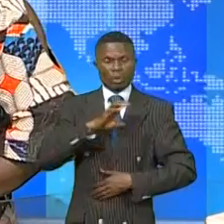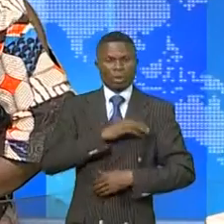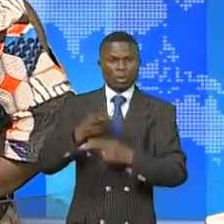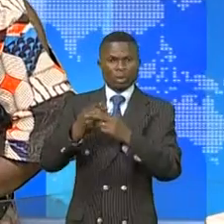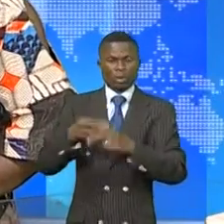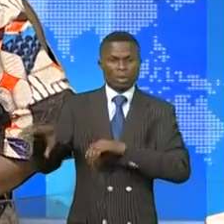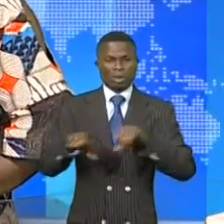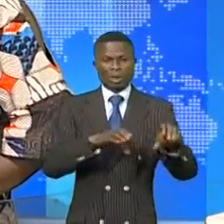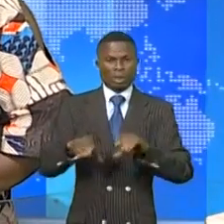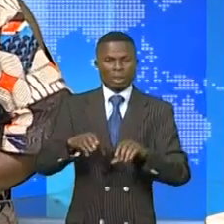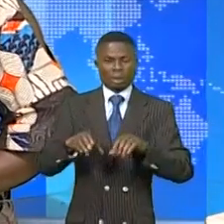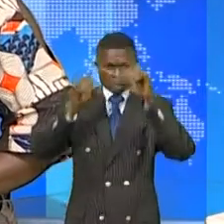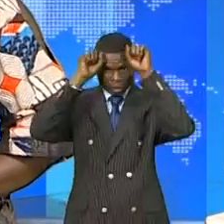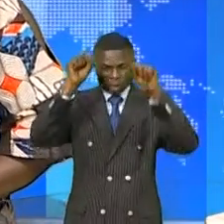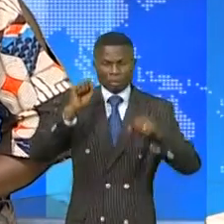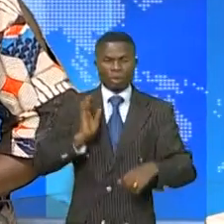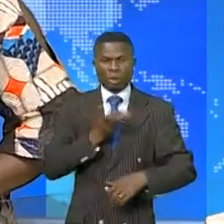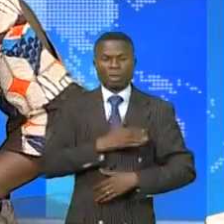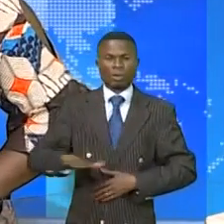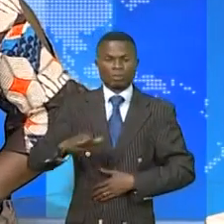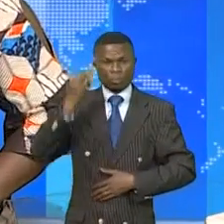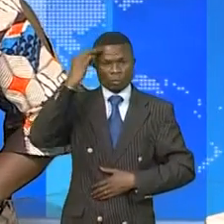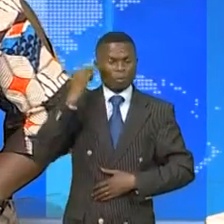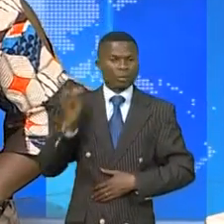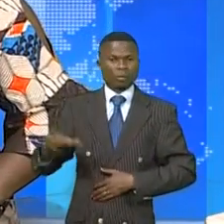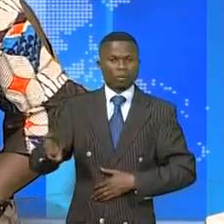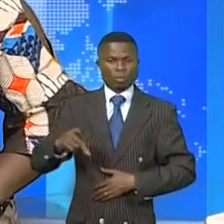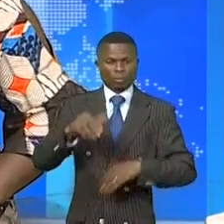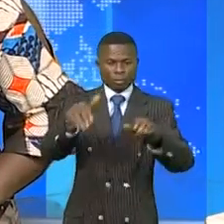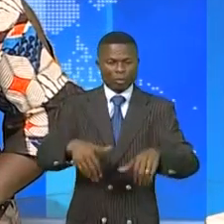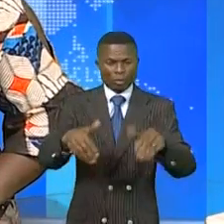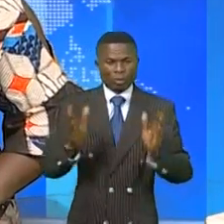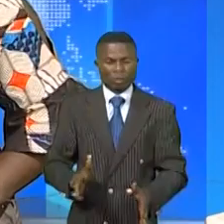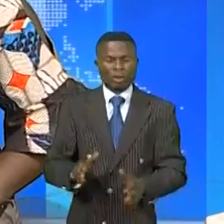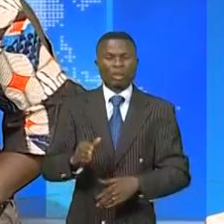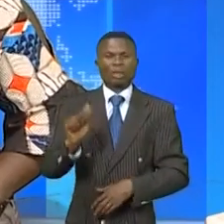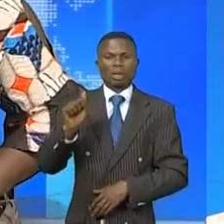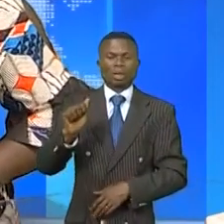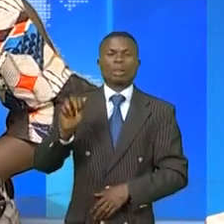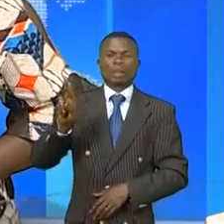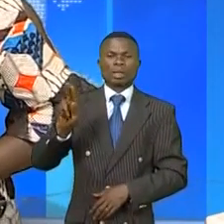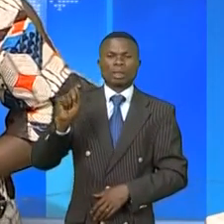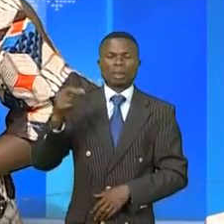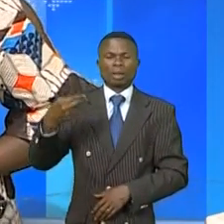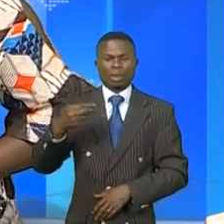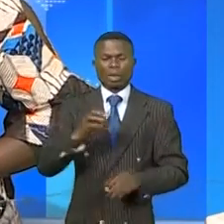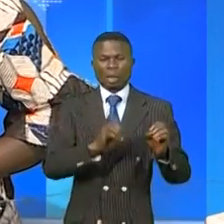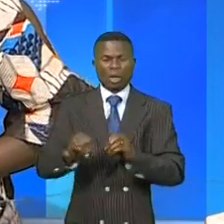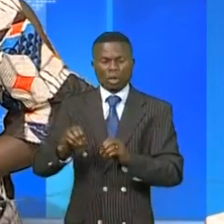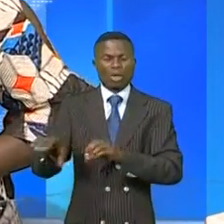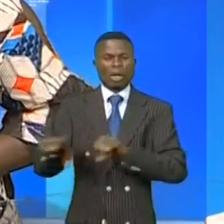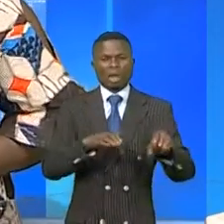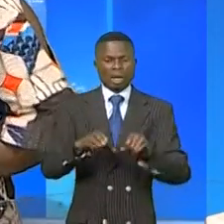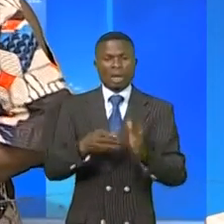des actions du chef de l'État, le ministre provincial de l'Agriculture, Arthur Lacou, a présidé cette cérémonie qui a